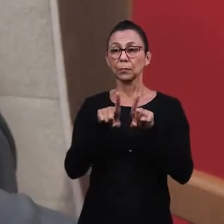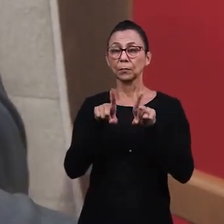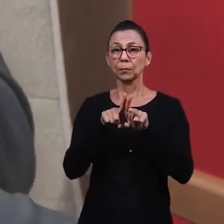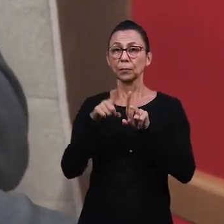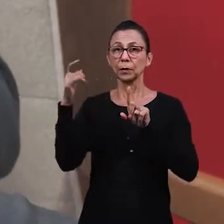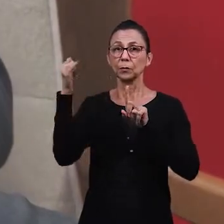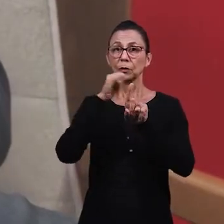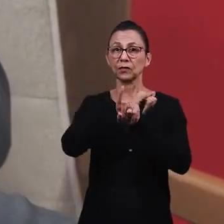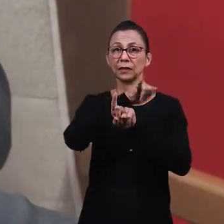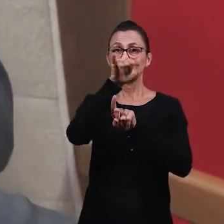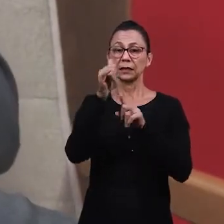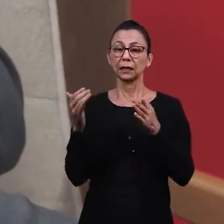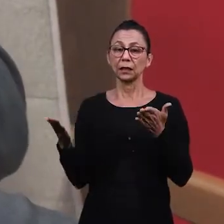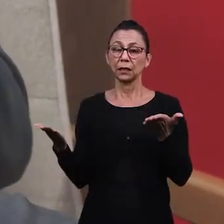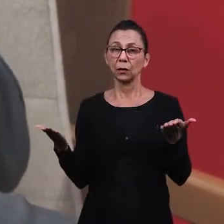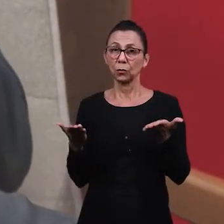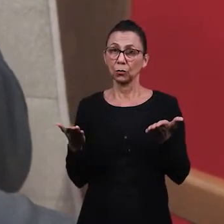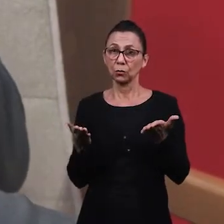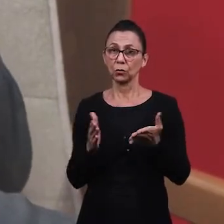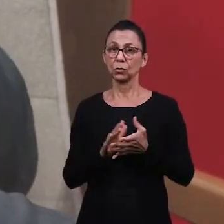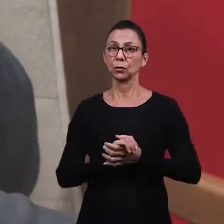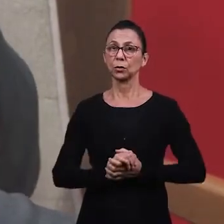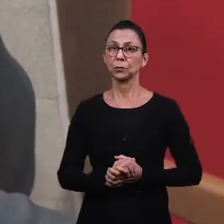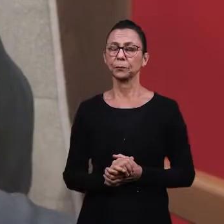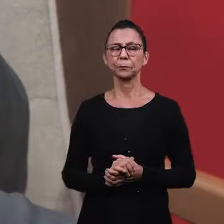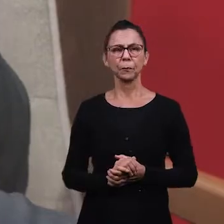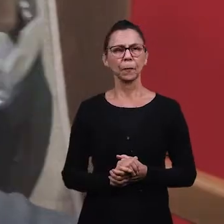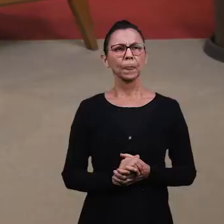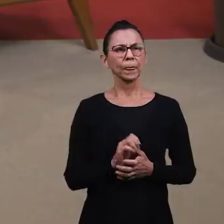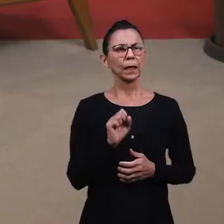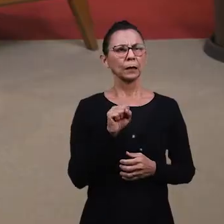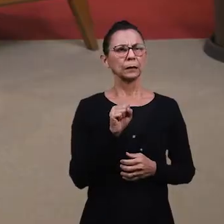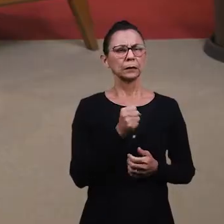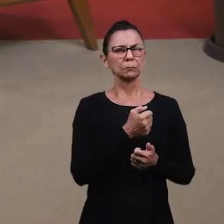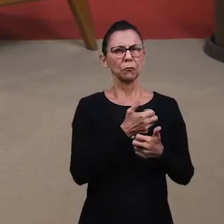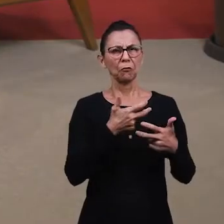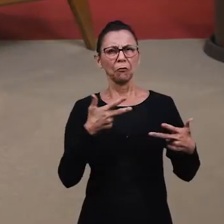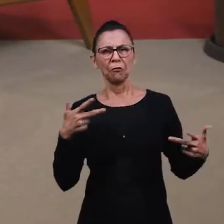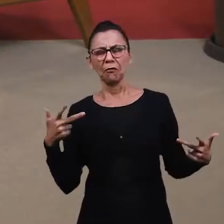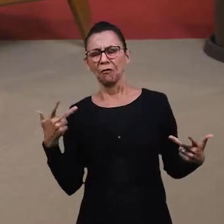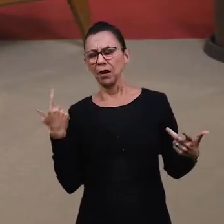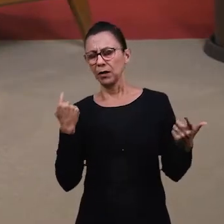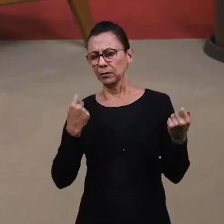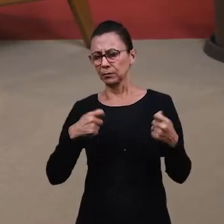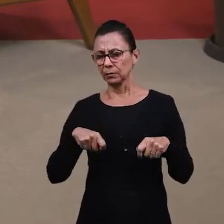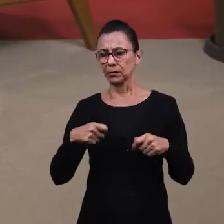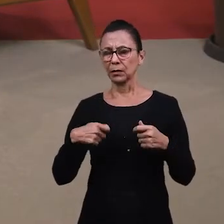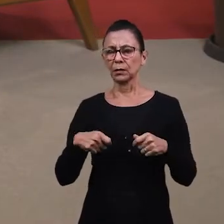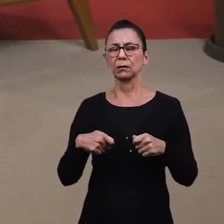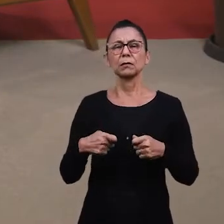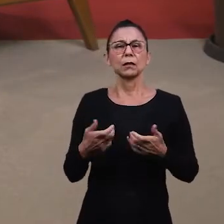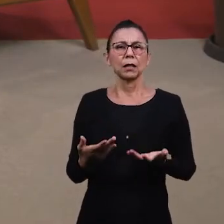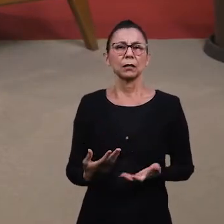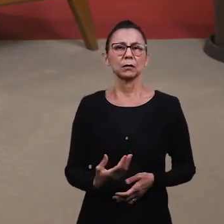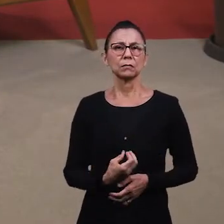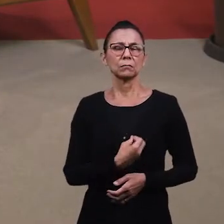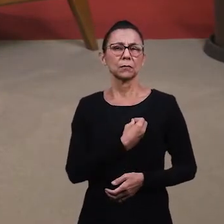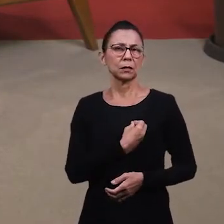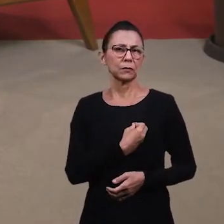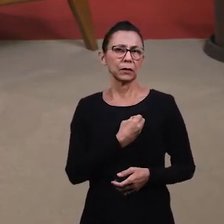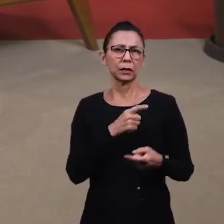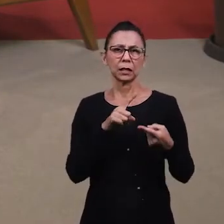Sergio, de cette parabole associée à ce monde que nous vivons aujourd'hui. Vous pouvez nous faire une petite